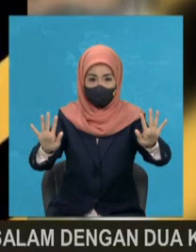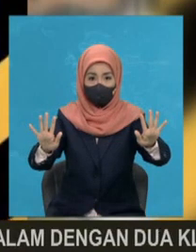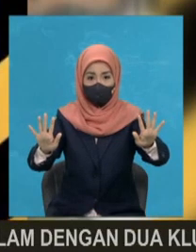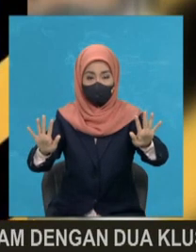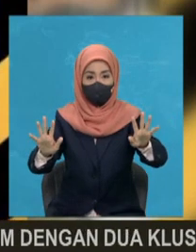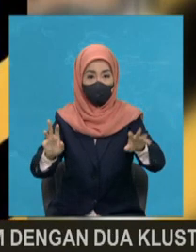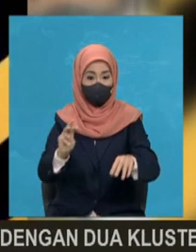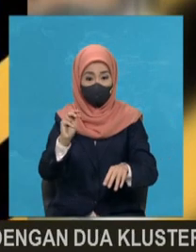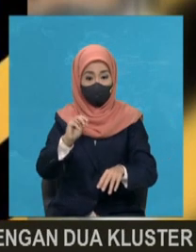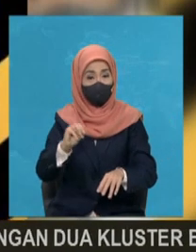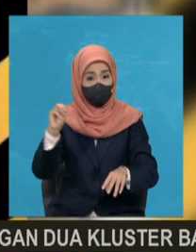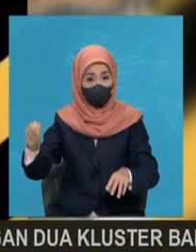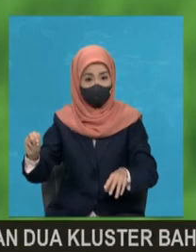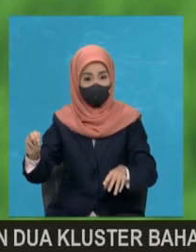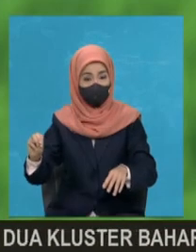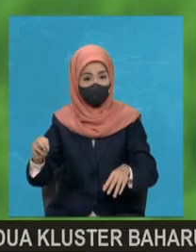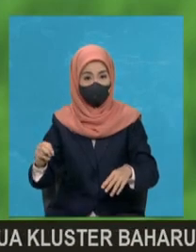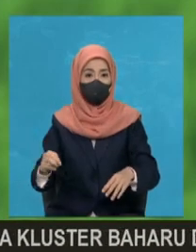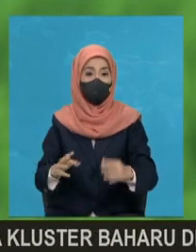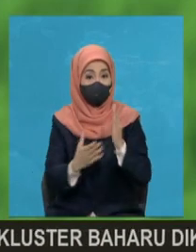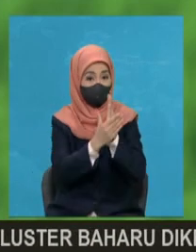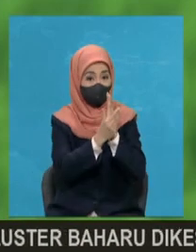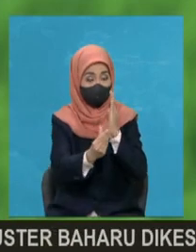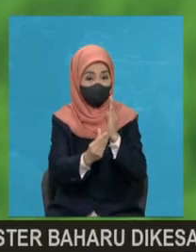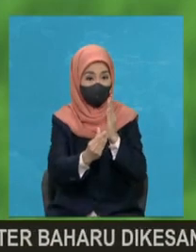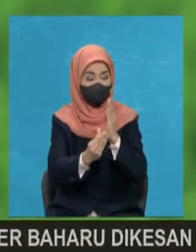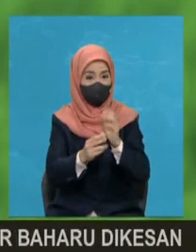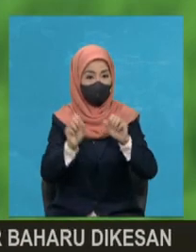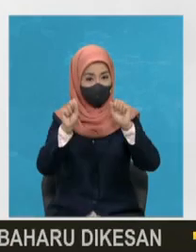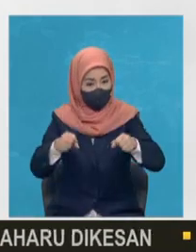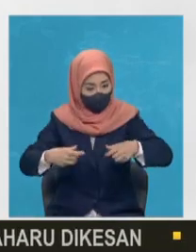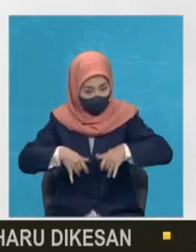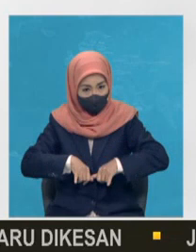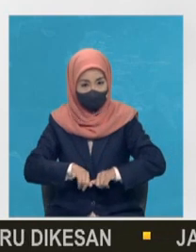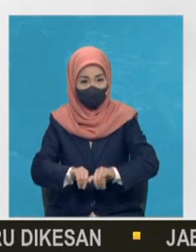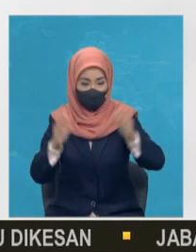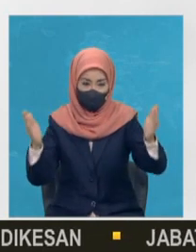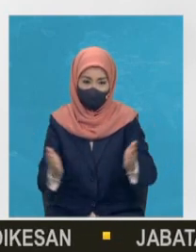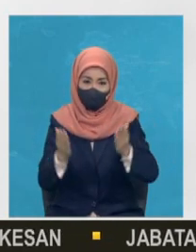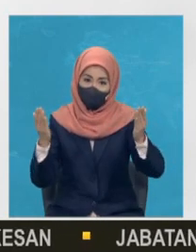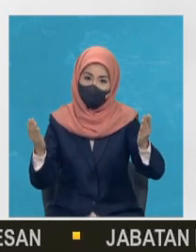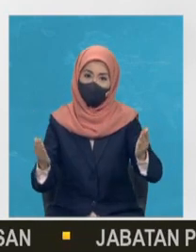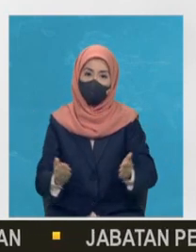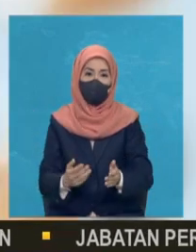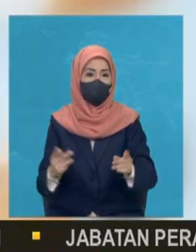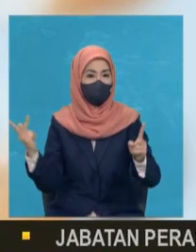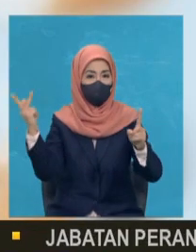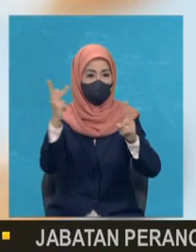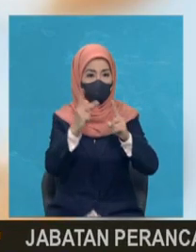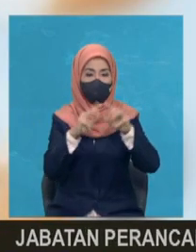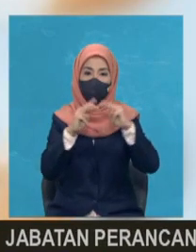bagi mereka yang berbakat teruskan menghasilkan karya yang dapat memberi motivasi dan solidarity kepada